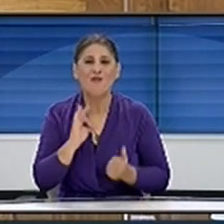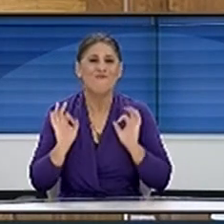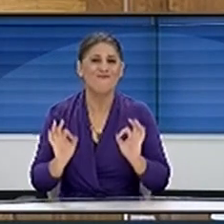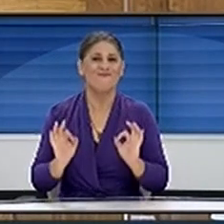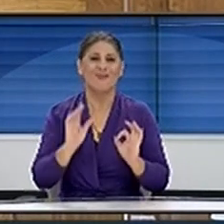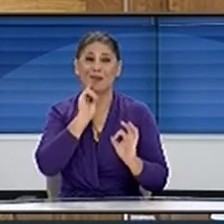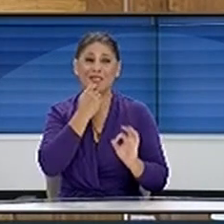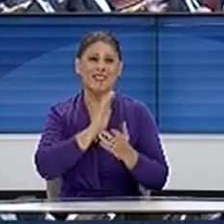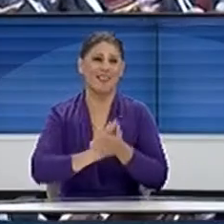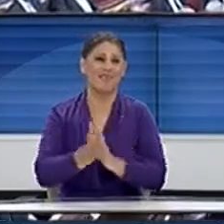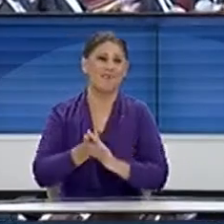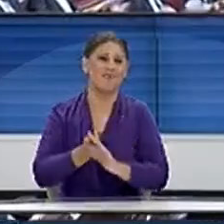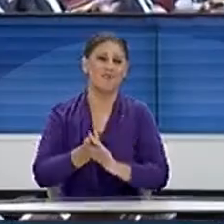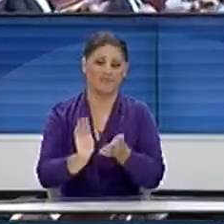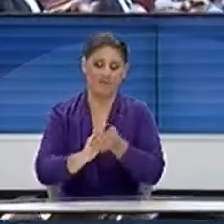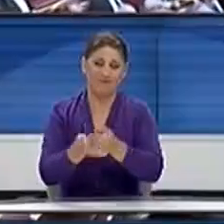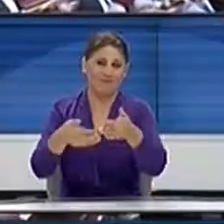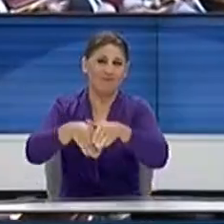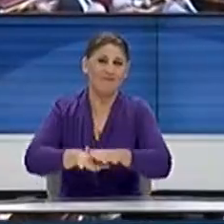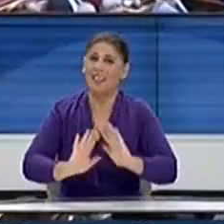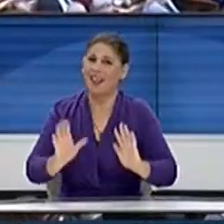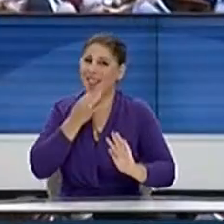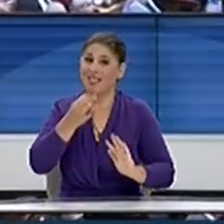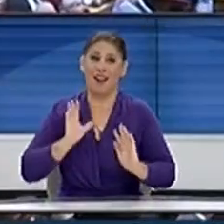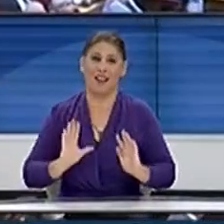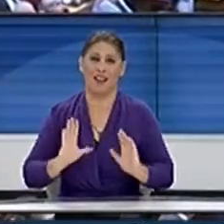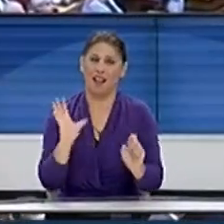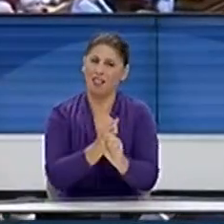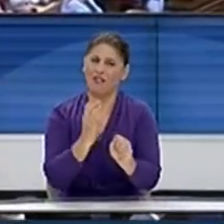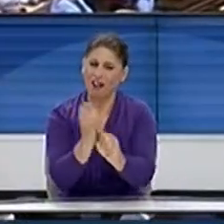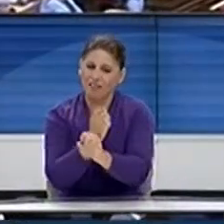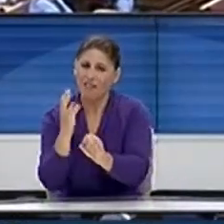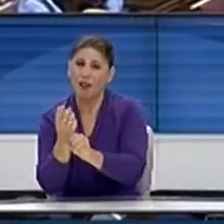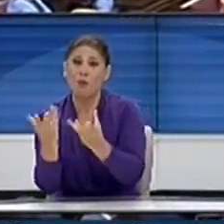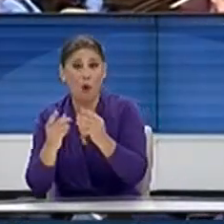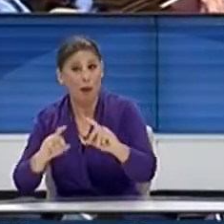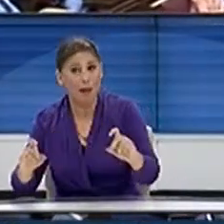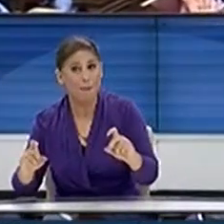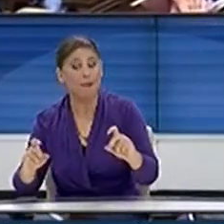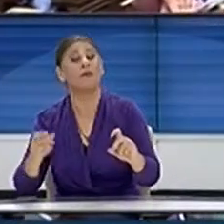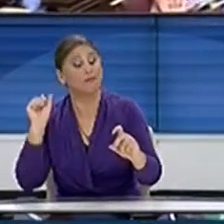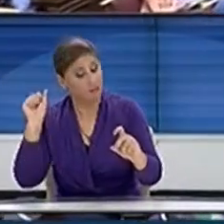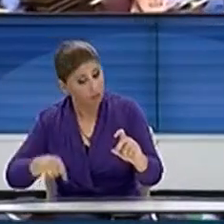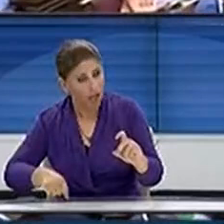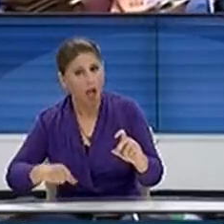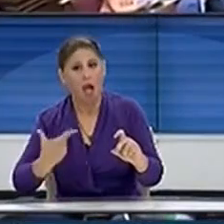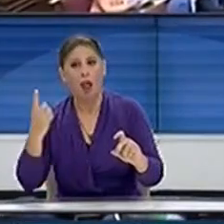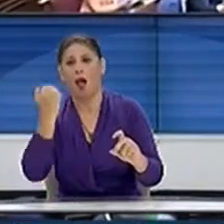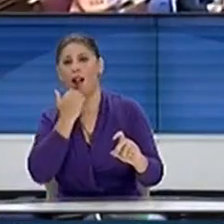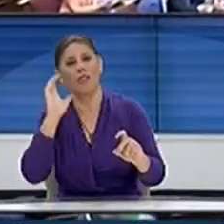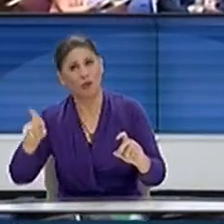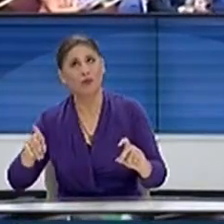των υπηρεσιών αυτών. Και πάλι ωστόσο, τίποτα δεν πρέπει να θέσει υπό αμφισβήτηση αυτόν